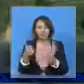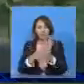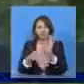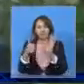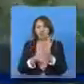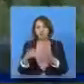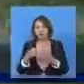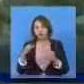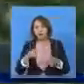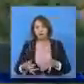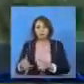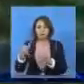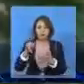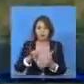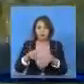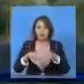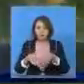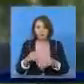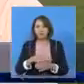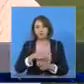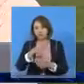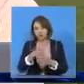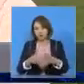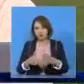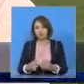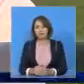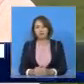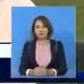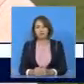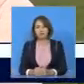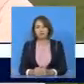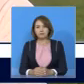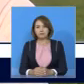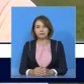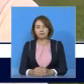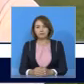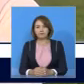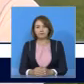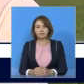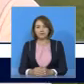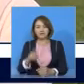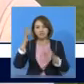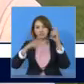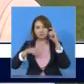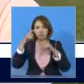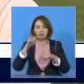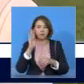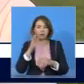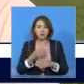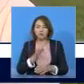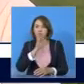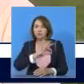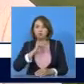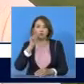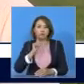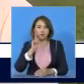666 гектар аумақ суармалы егін шаруашылығына бөлінді. Стоим сейчас на поле. Сплинкерное орошение. Жаңбырлатып суару әдісі өте тиімді.